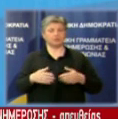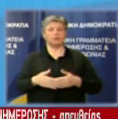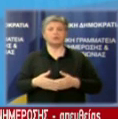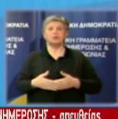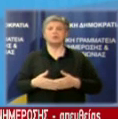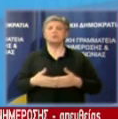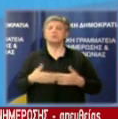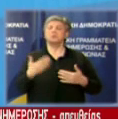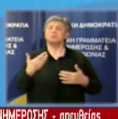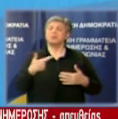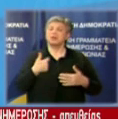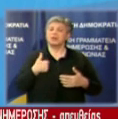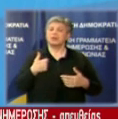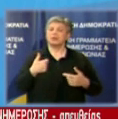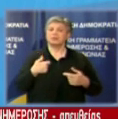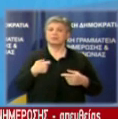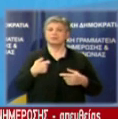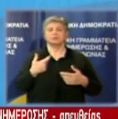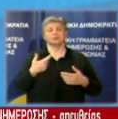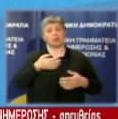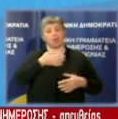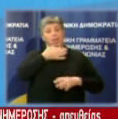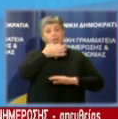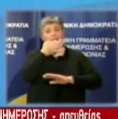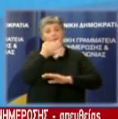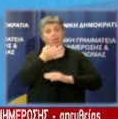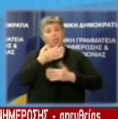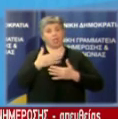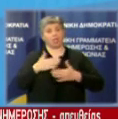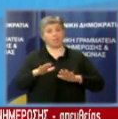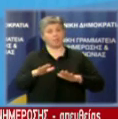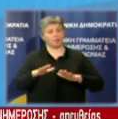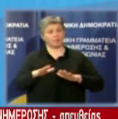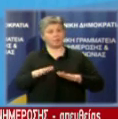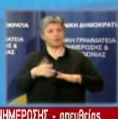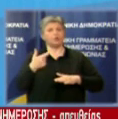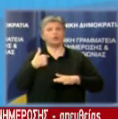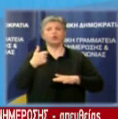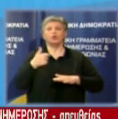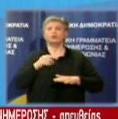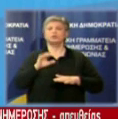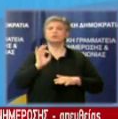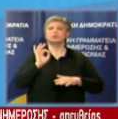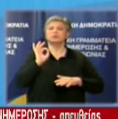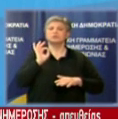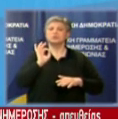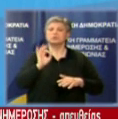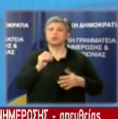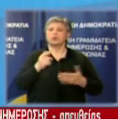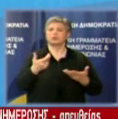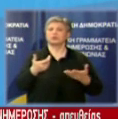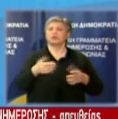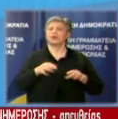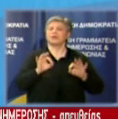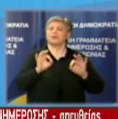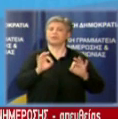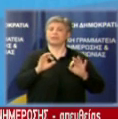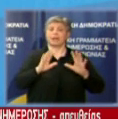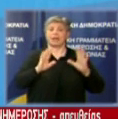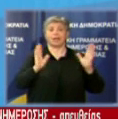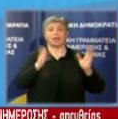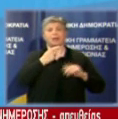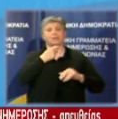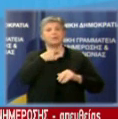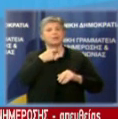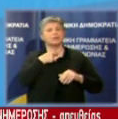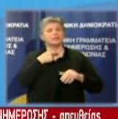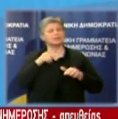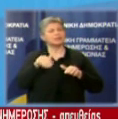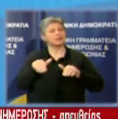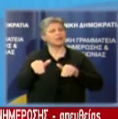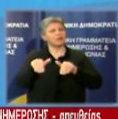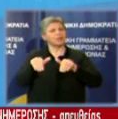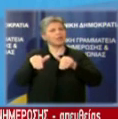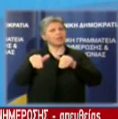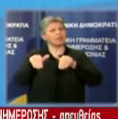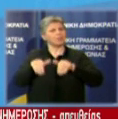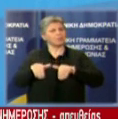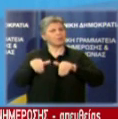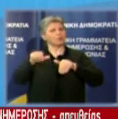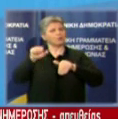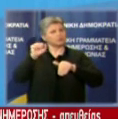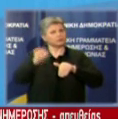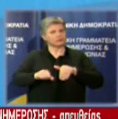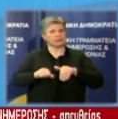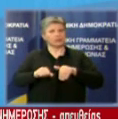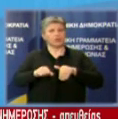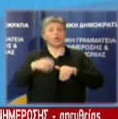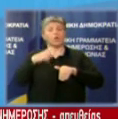έχουμε πει ότι βεβαίως εμείς έχουμε κάνει αρκετές υποχωρήσεις προκειμένου να φτάσουμε στη συζήτηση για το